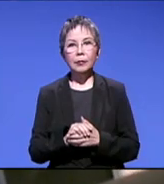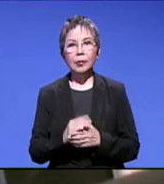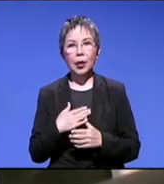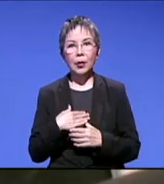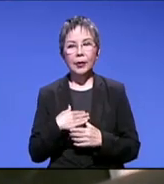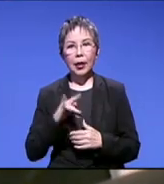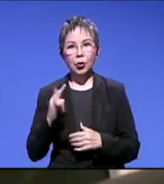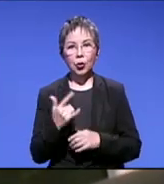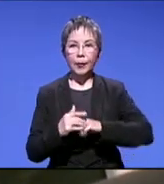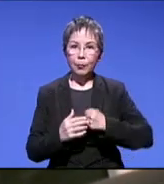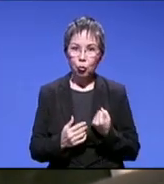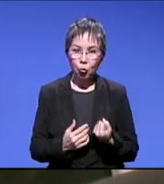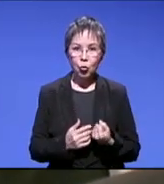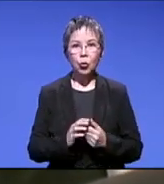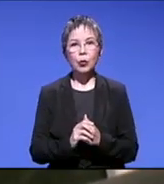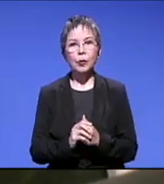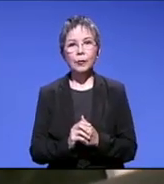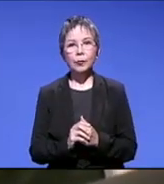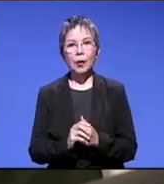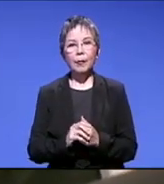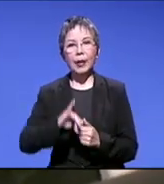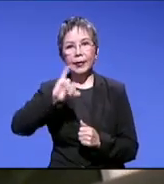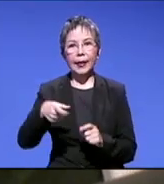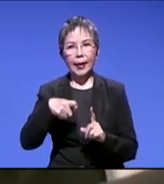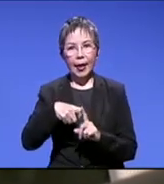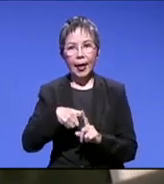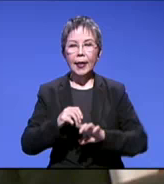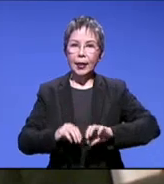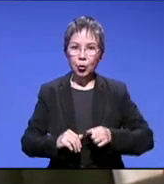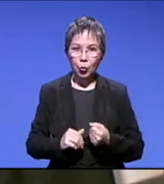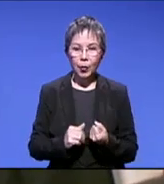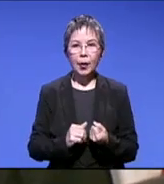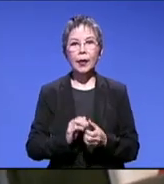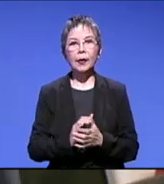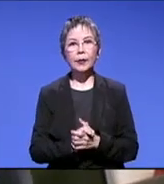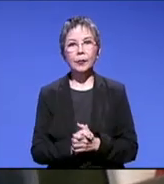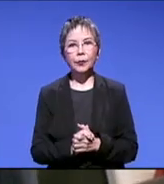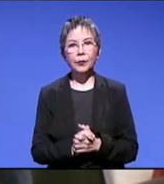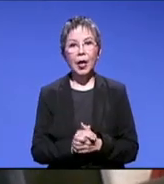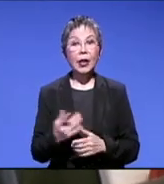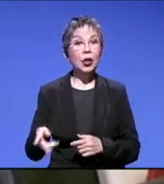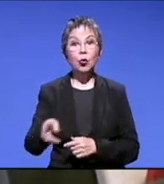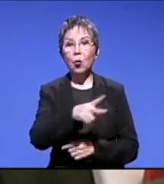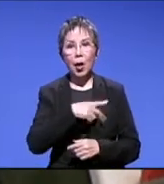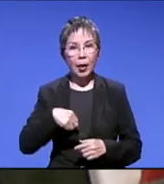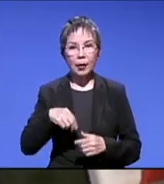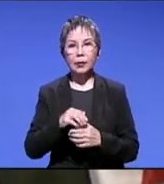Bu Jokowi, Pak Wapres, Ibu Mufidah Yusupkala, dan kita